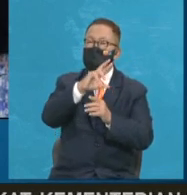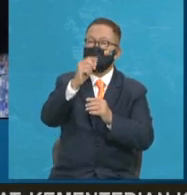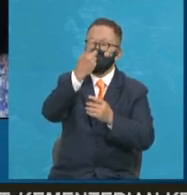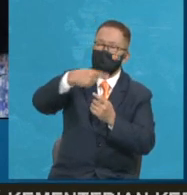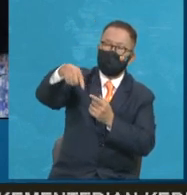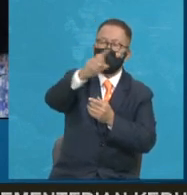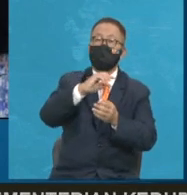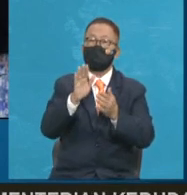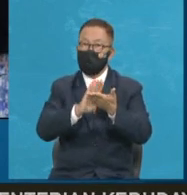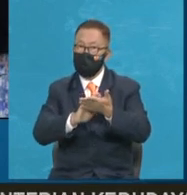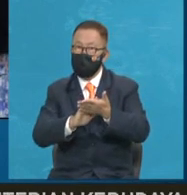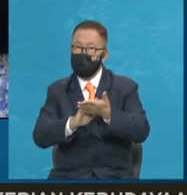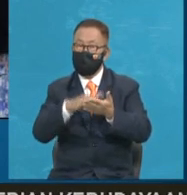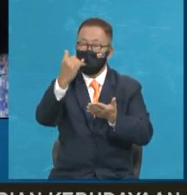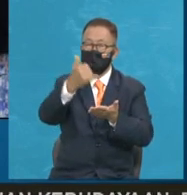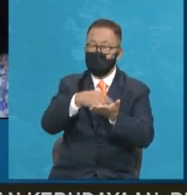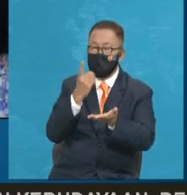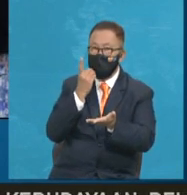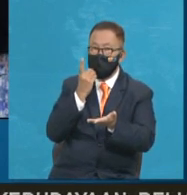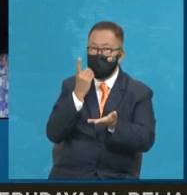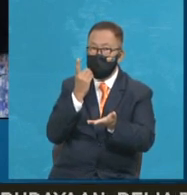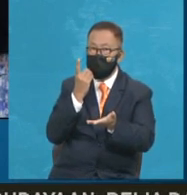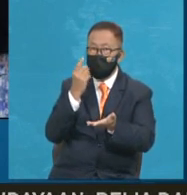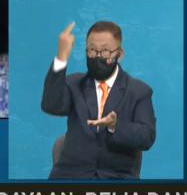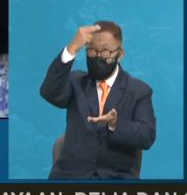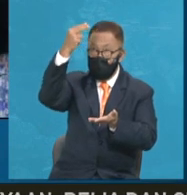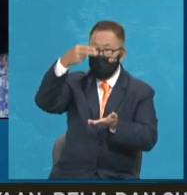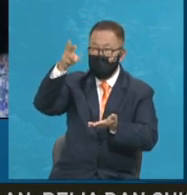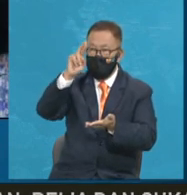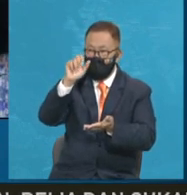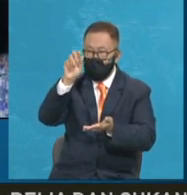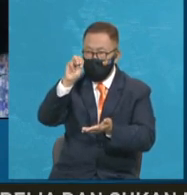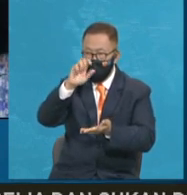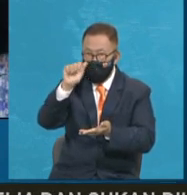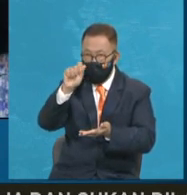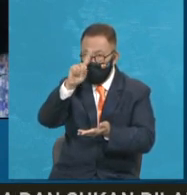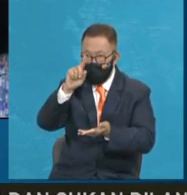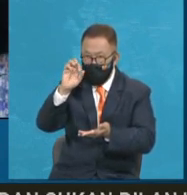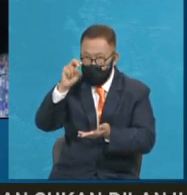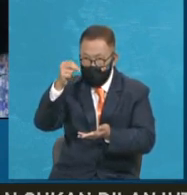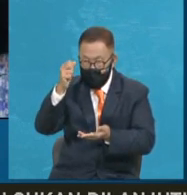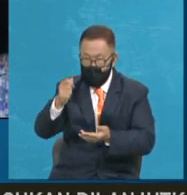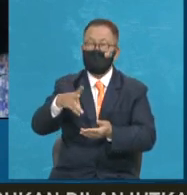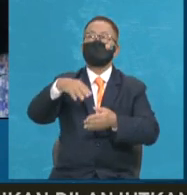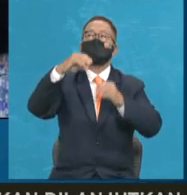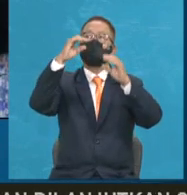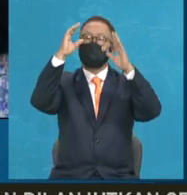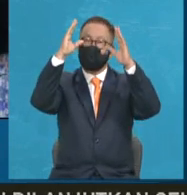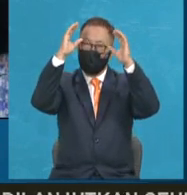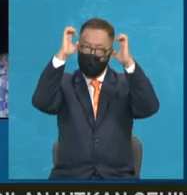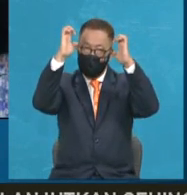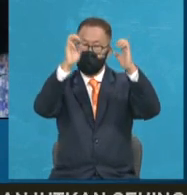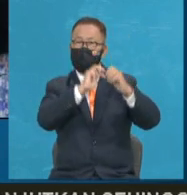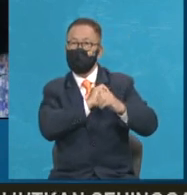sekolah juga hadir Datin Sri Paduka Doctor Hajah ROM Aisyah binti Haji Muhammad Saleh timbalan menteri pendidikan